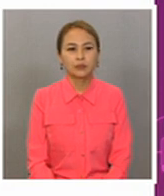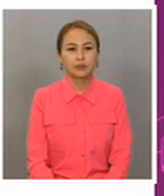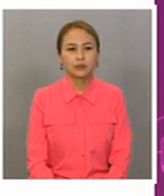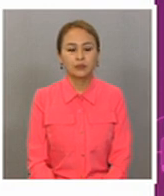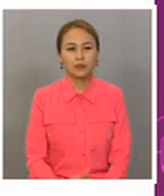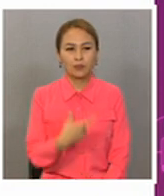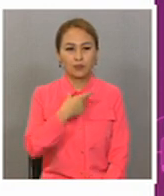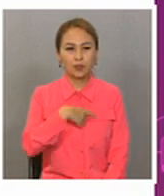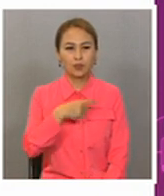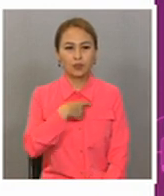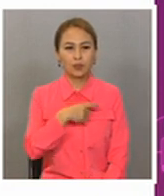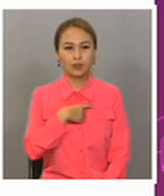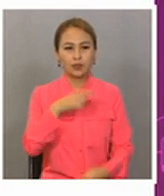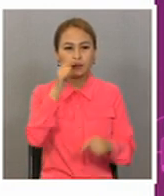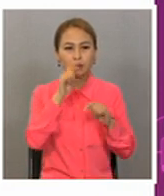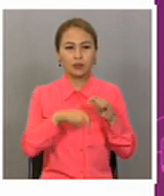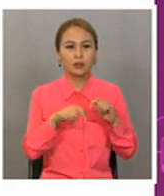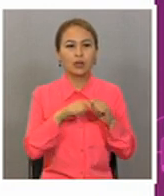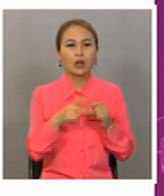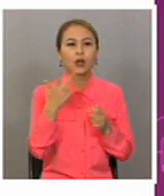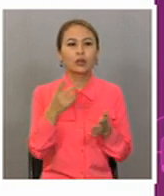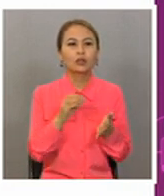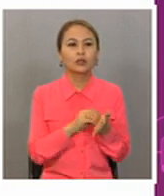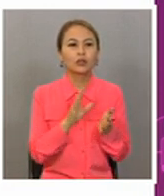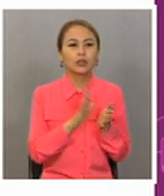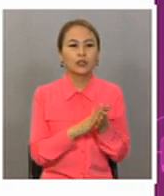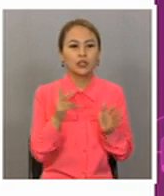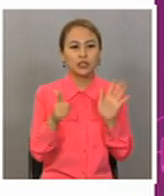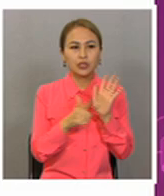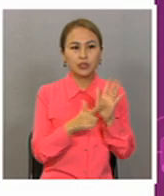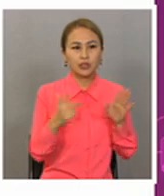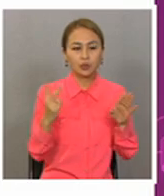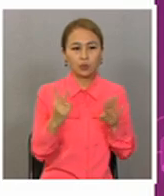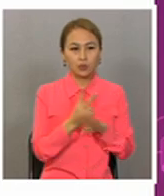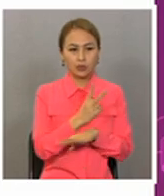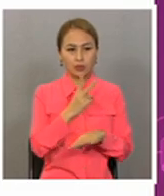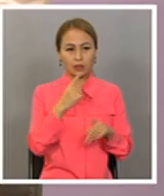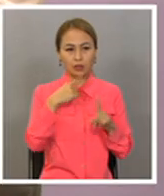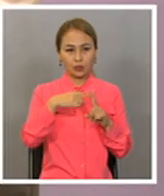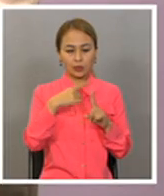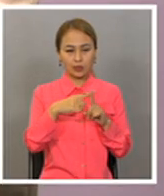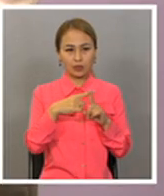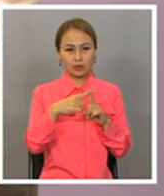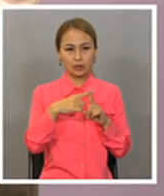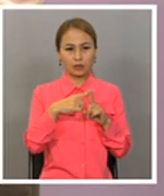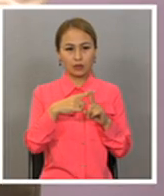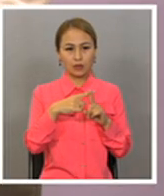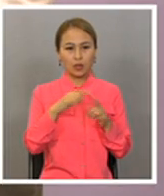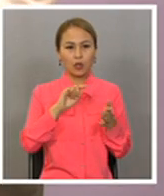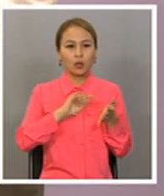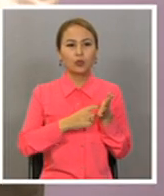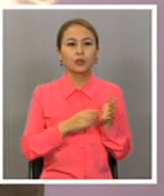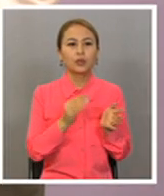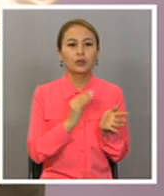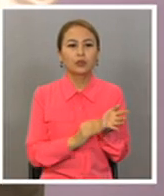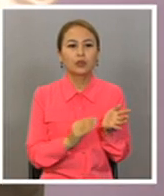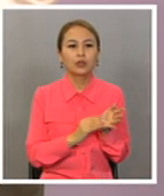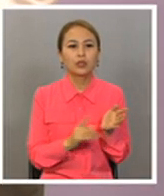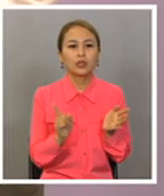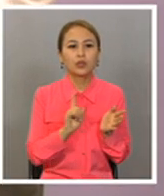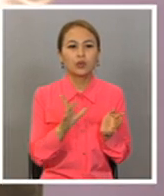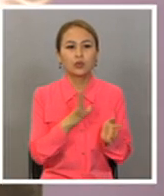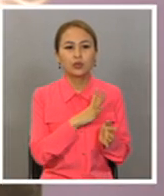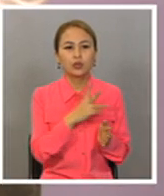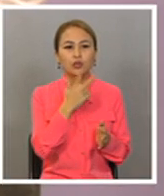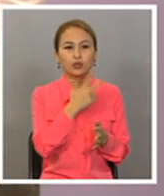Өздеріңді тексеріңдер. 3 саны 7 рет қосылған қосындыны көбейтінді түрінде жазу үшін 3